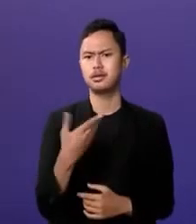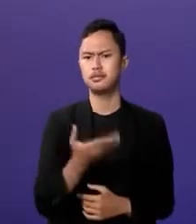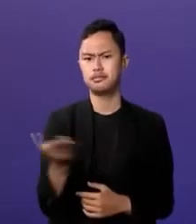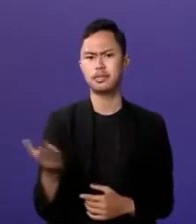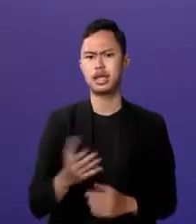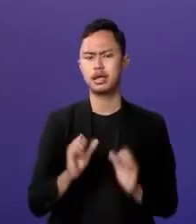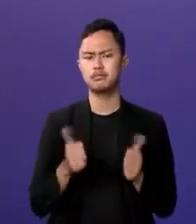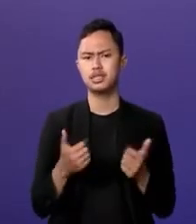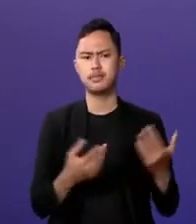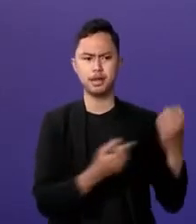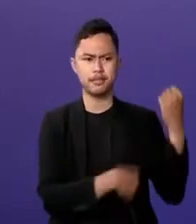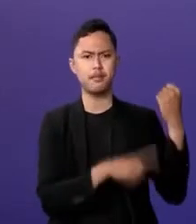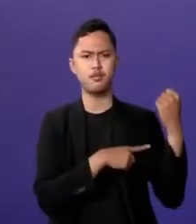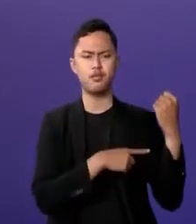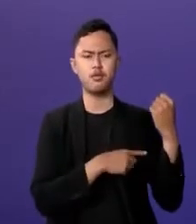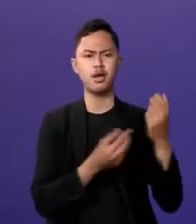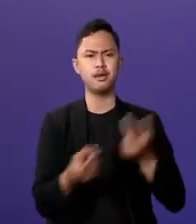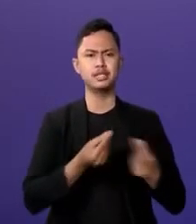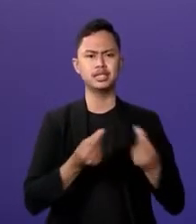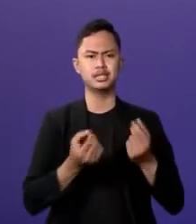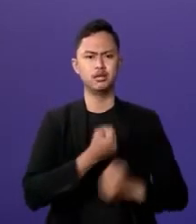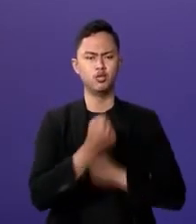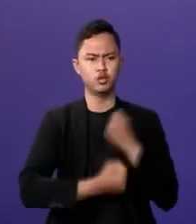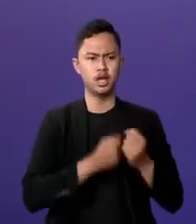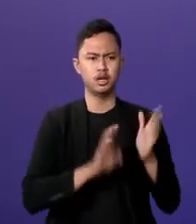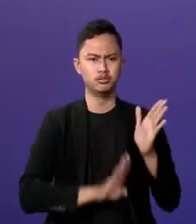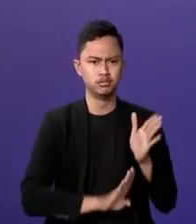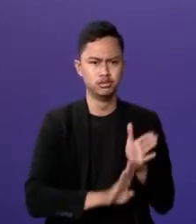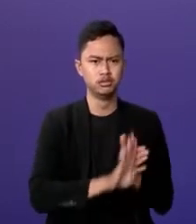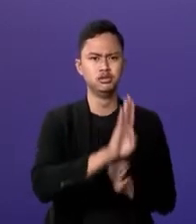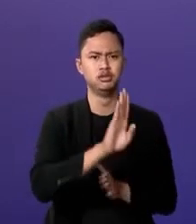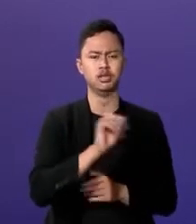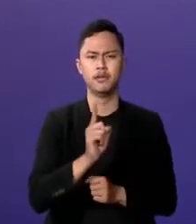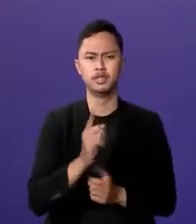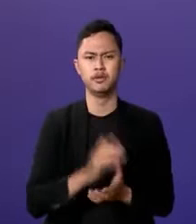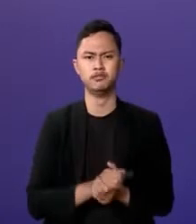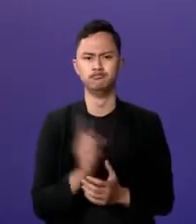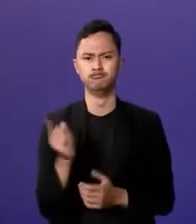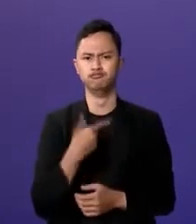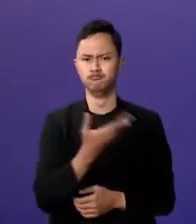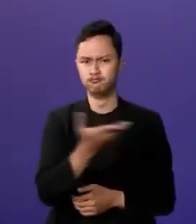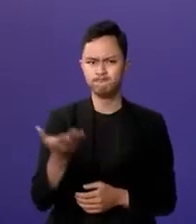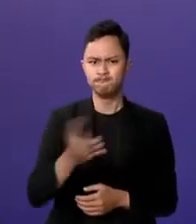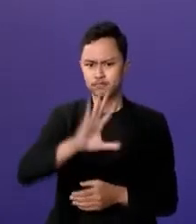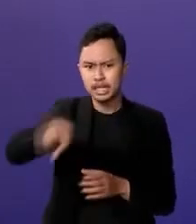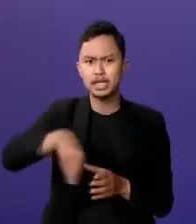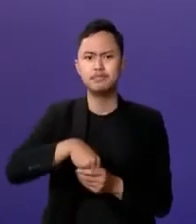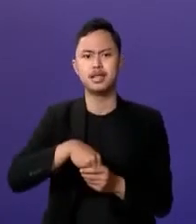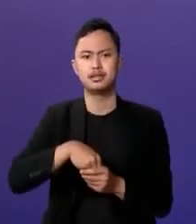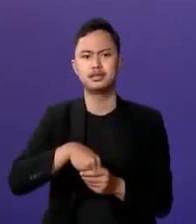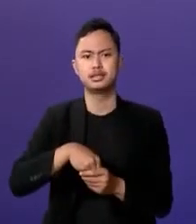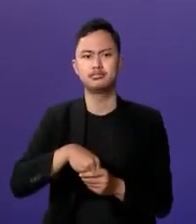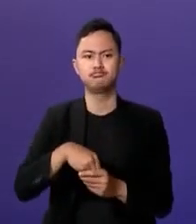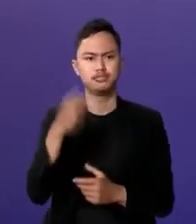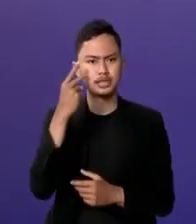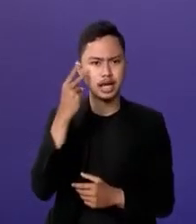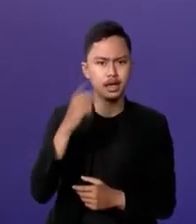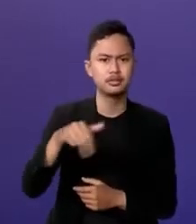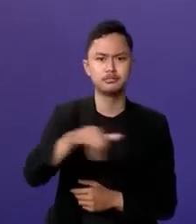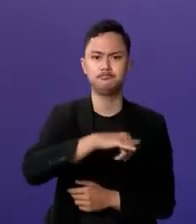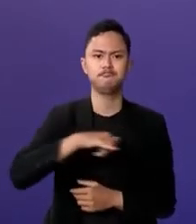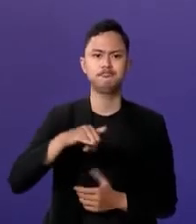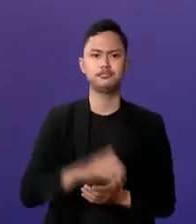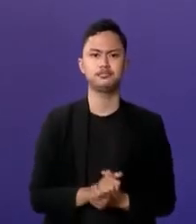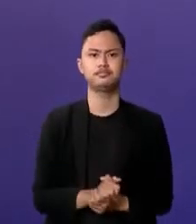mendapatkan kegiatan usahanya meningkat karena kita semua berpartisipasi dan menjaga